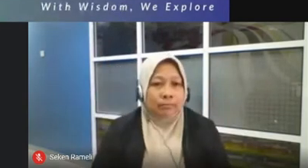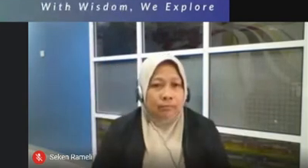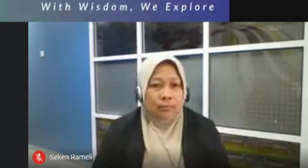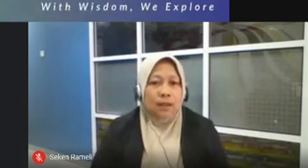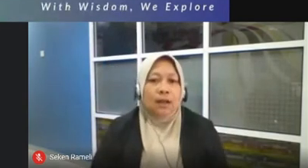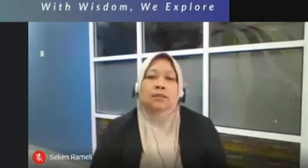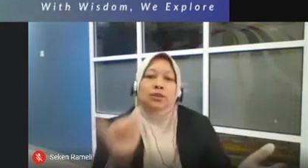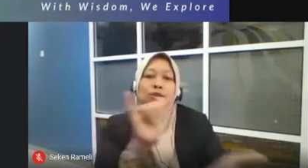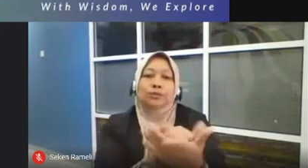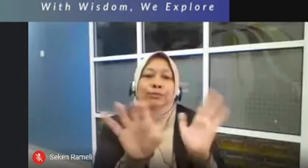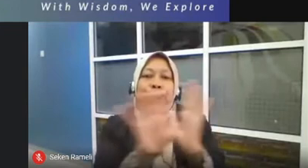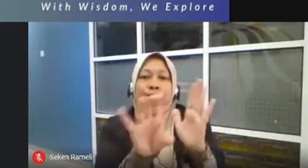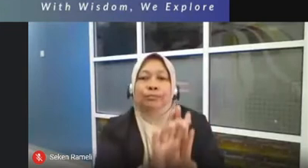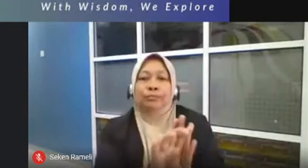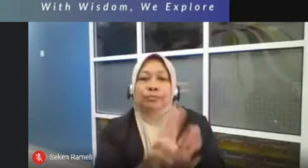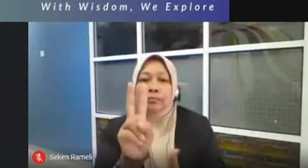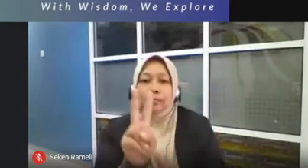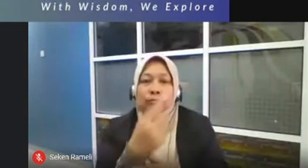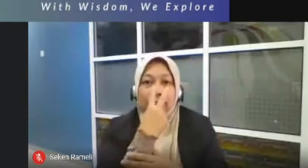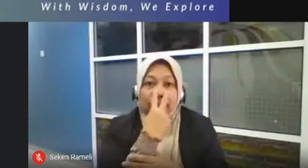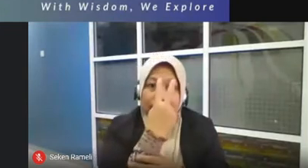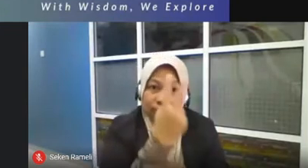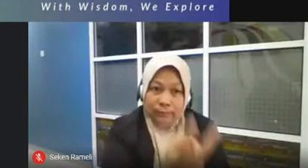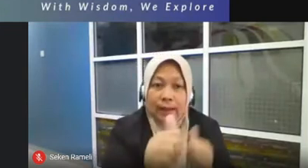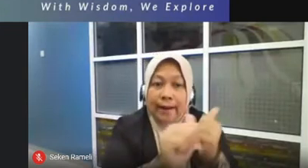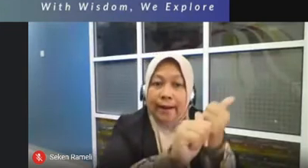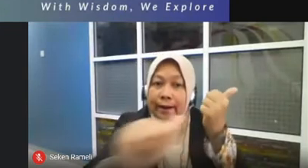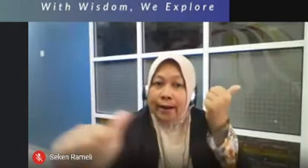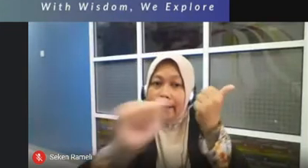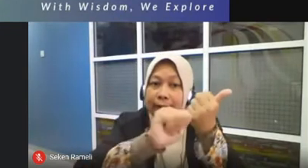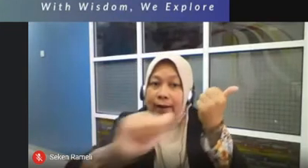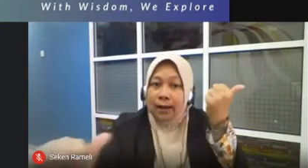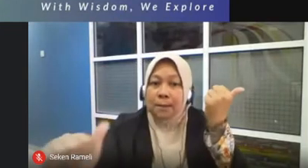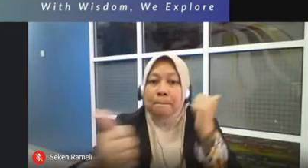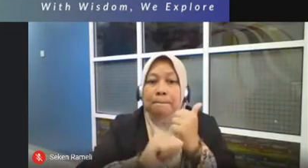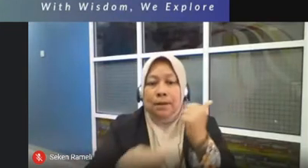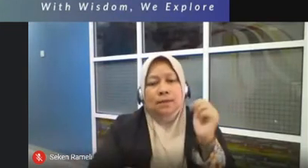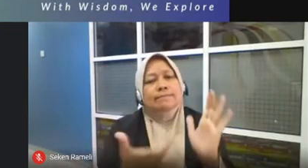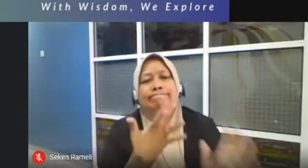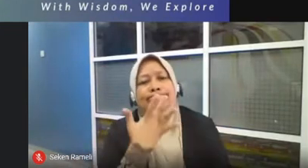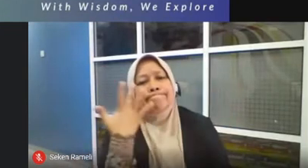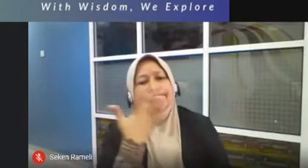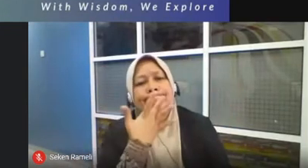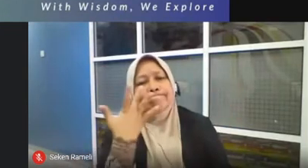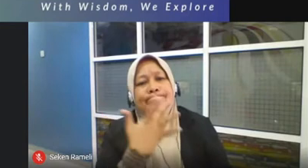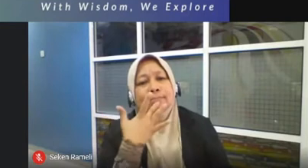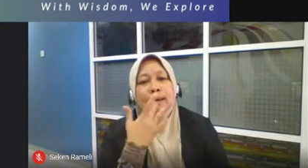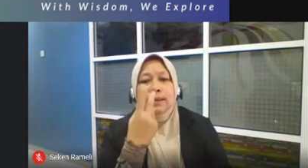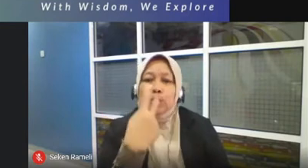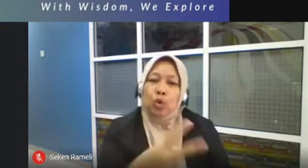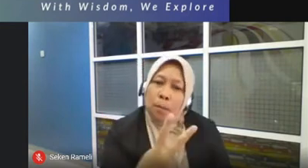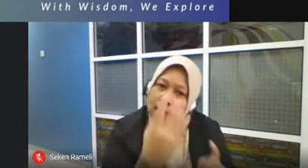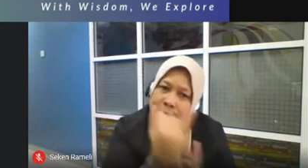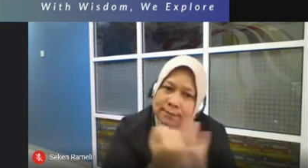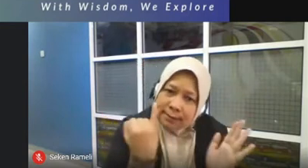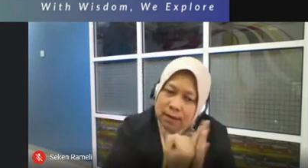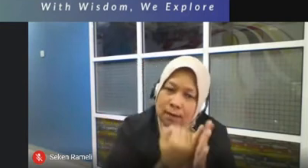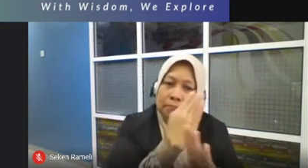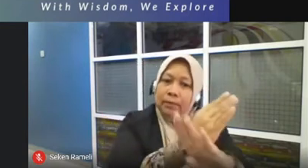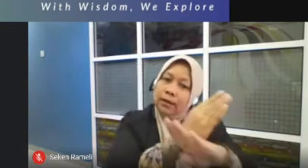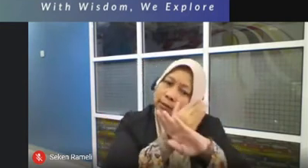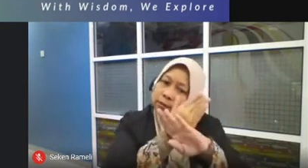ni contoh visual iklan produk. Okay, simple. Ada 12 jam